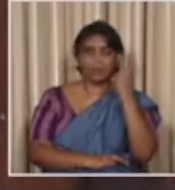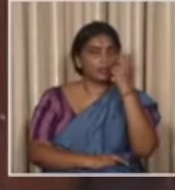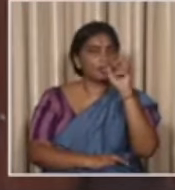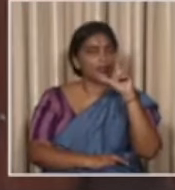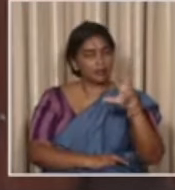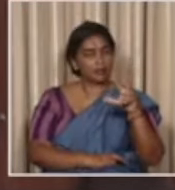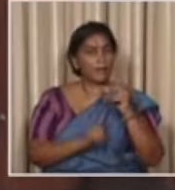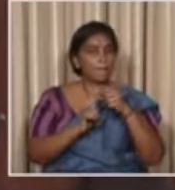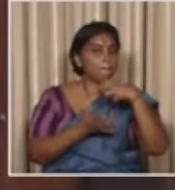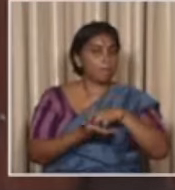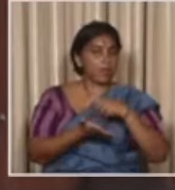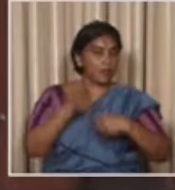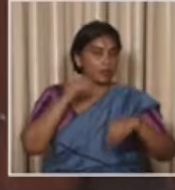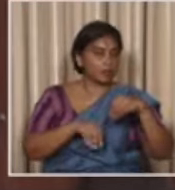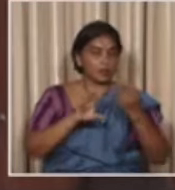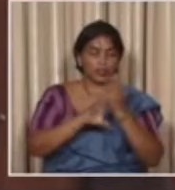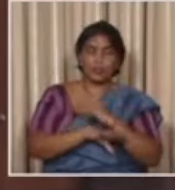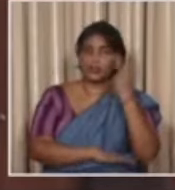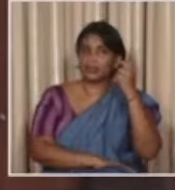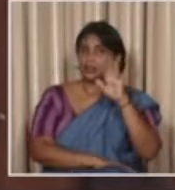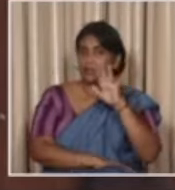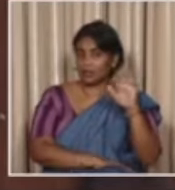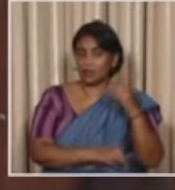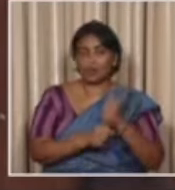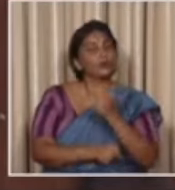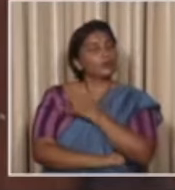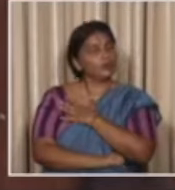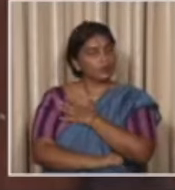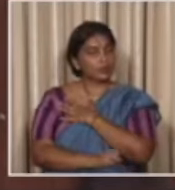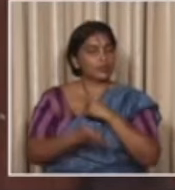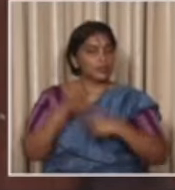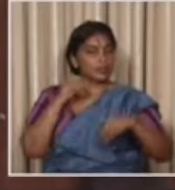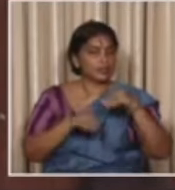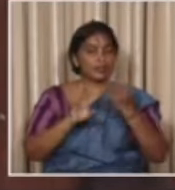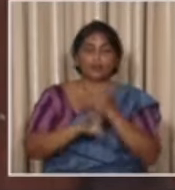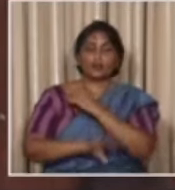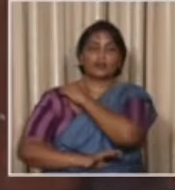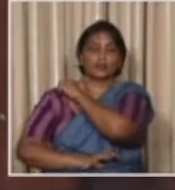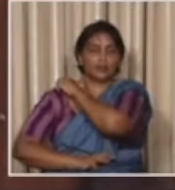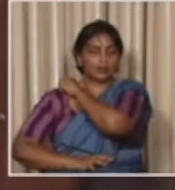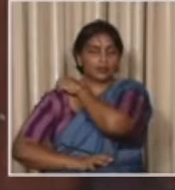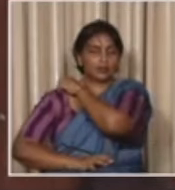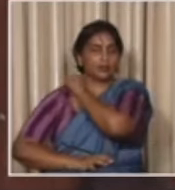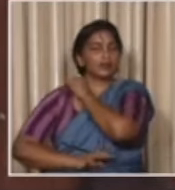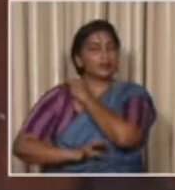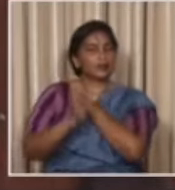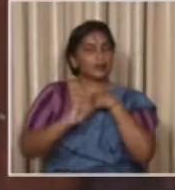2008 පළාත් සභා මැතිවරණයට පෙර, මේ 2019 ගෝඨාභය රාජපක්ෂගේ මැතිවරණයට පෙර රට අස්ථාවර